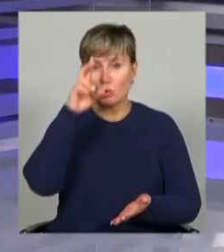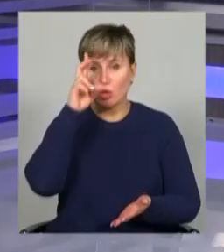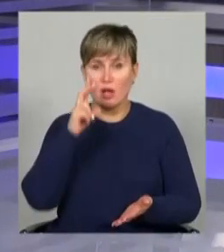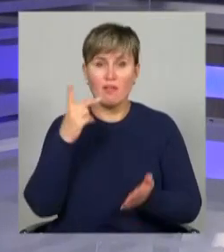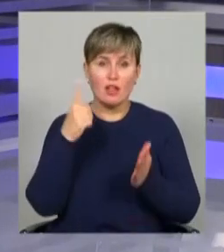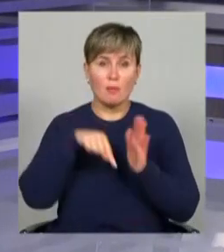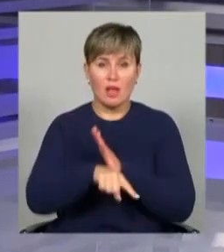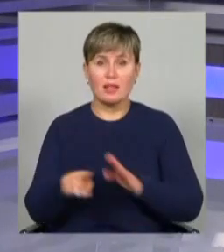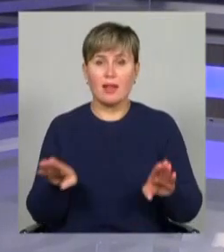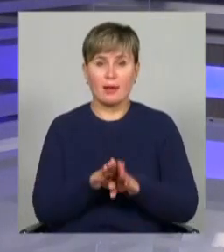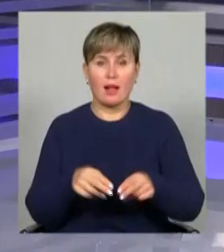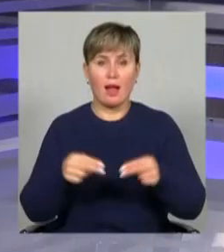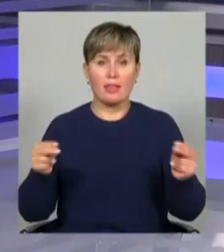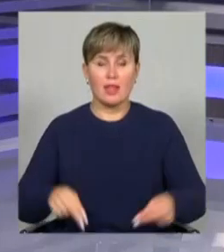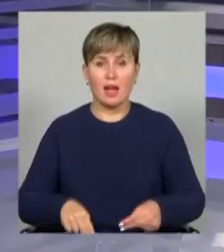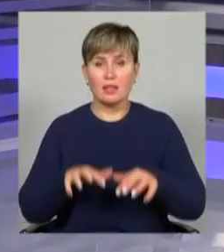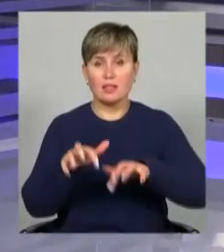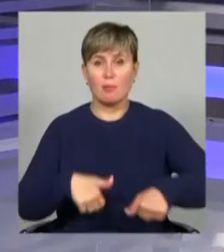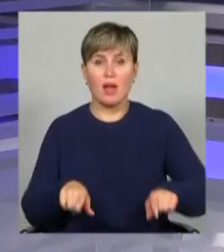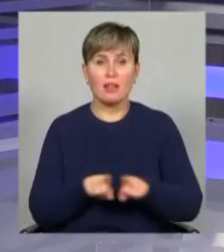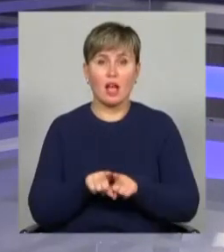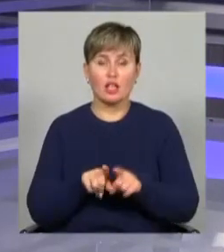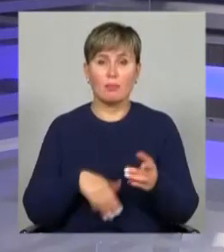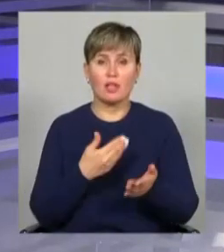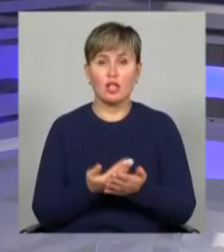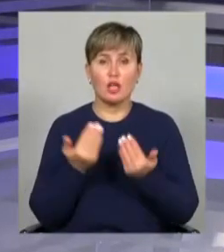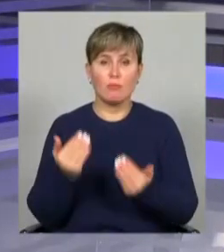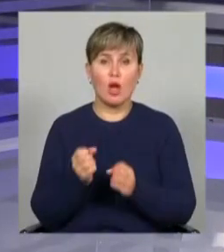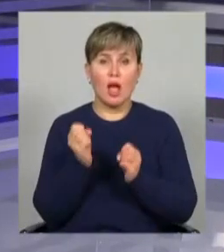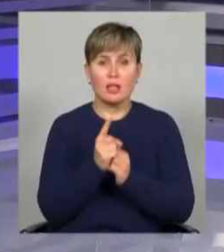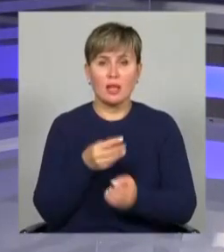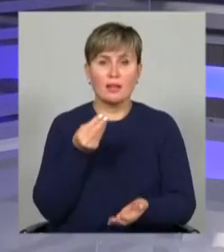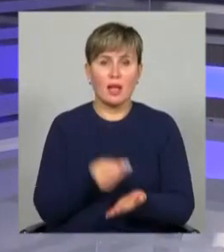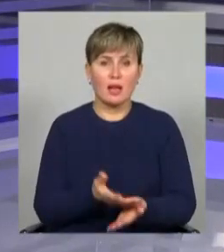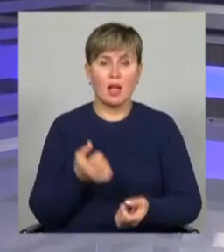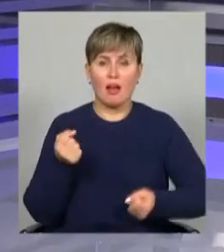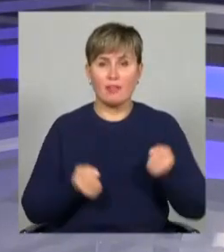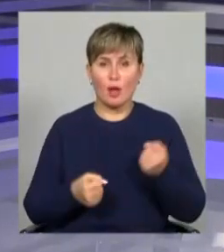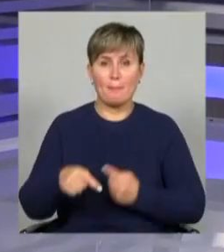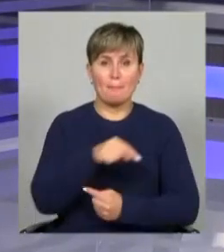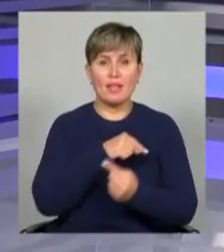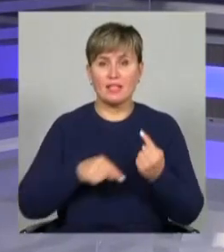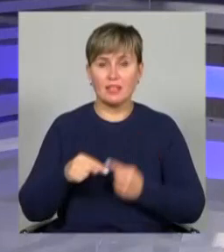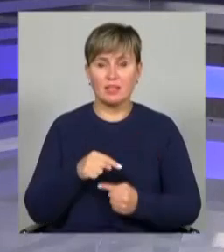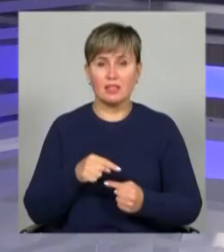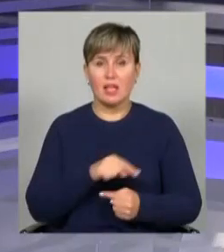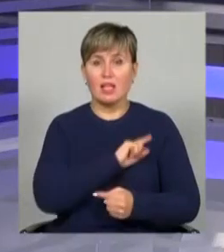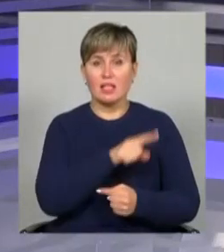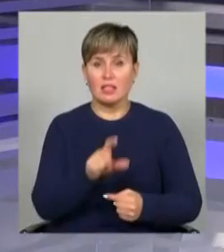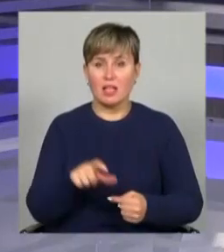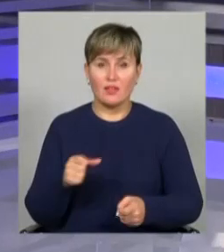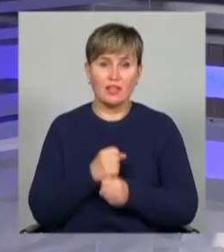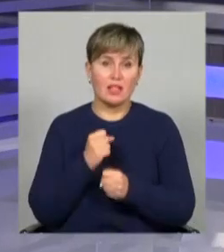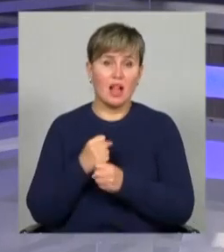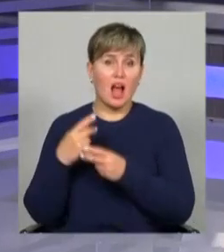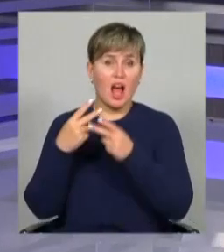из закрытых контрактов. Изъяты также принадлежащие ему 11 дорогостоящих авто бизнес-класса. Силовики наложили аресты